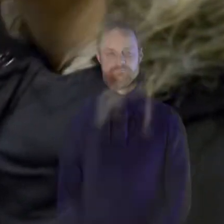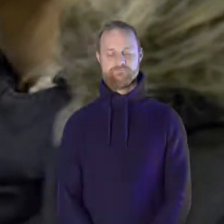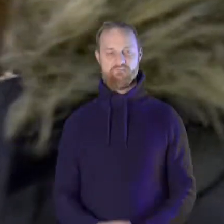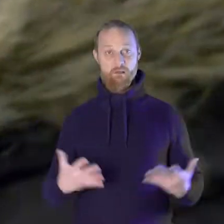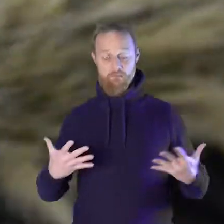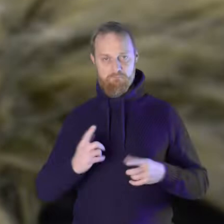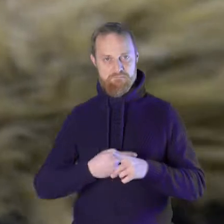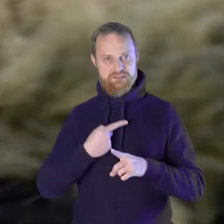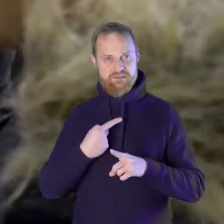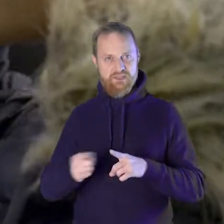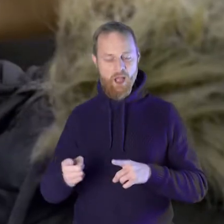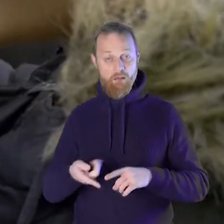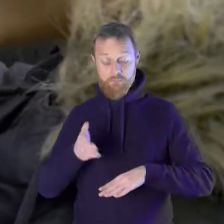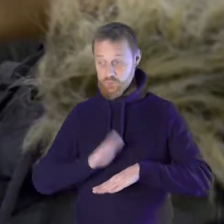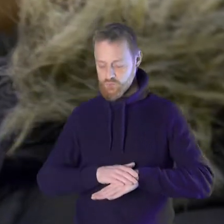C'est très bizarre.